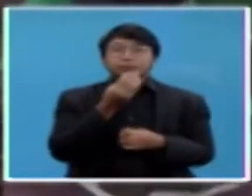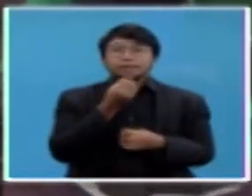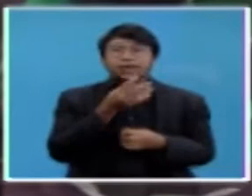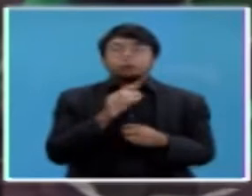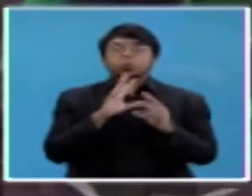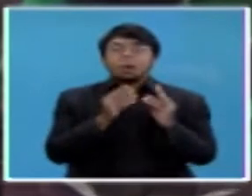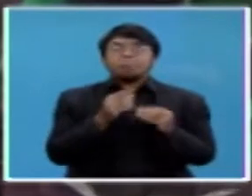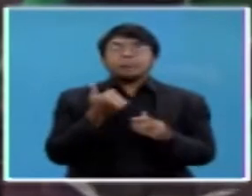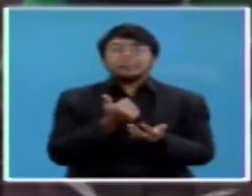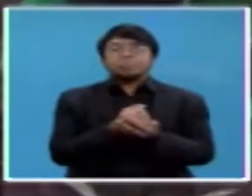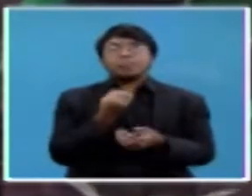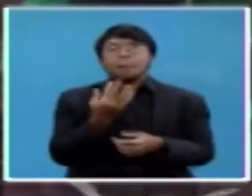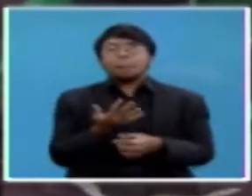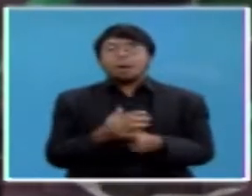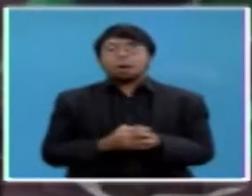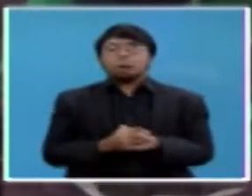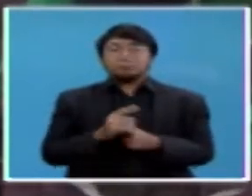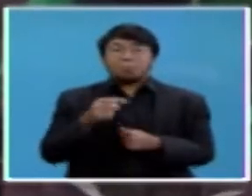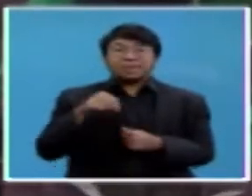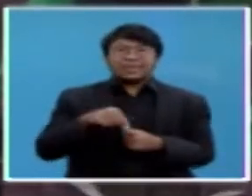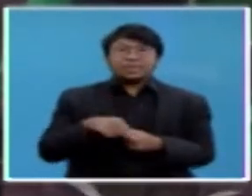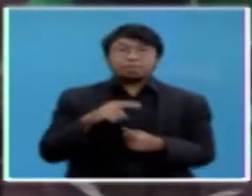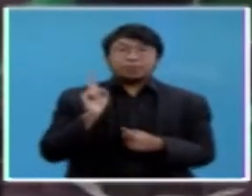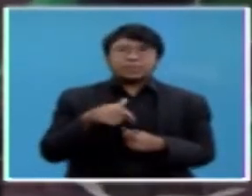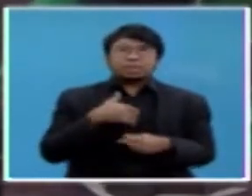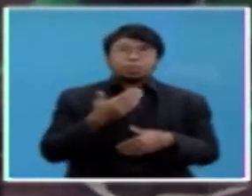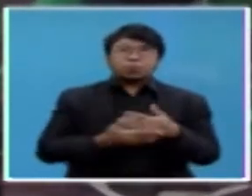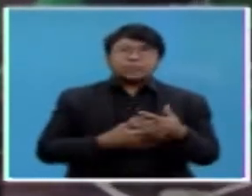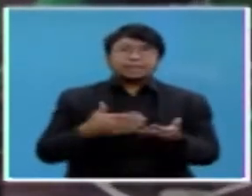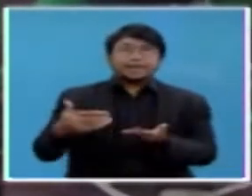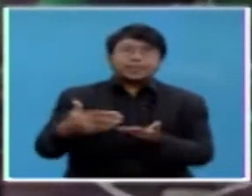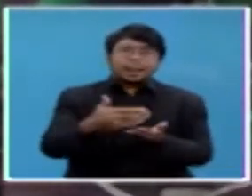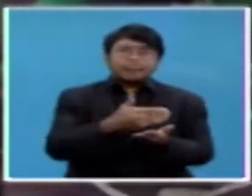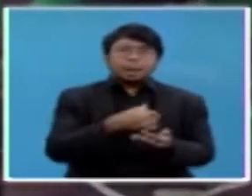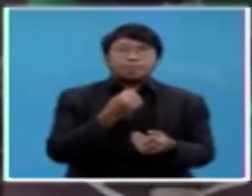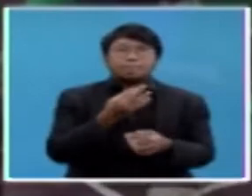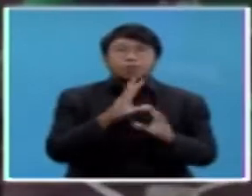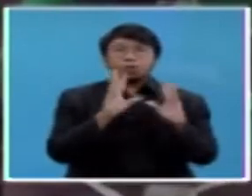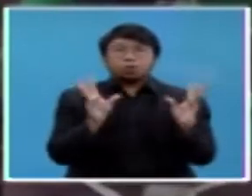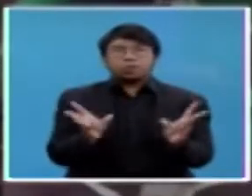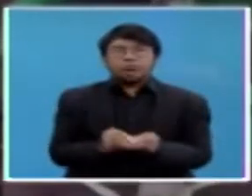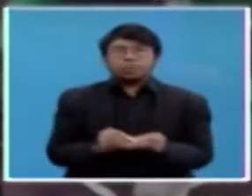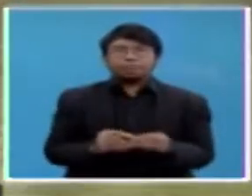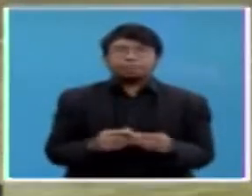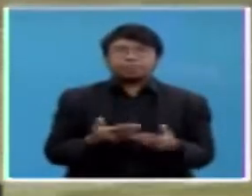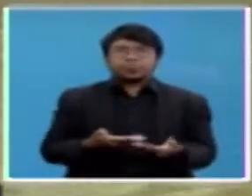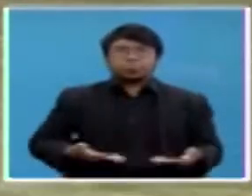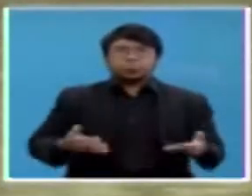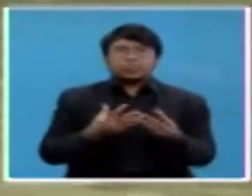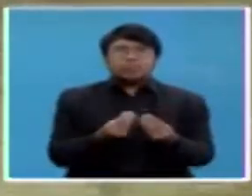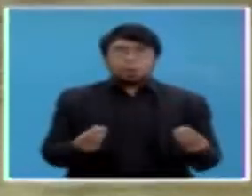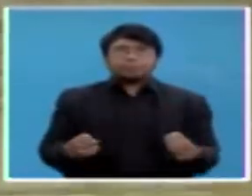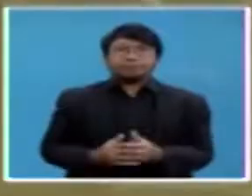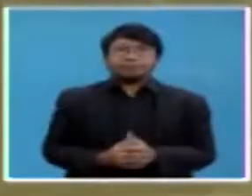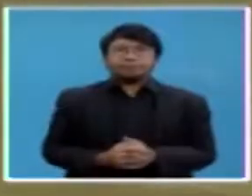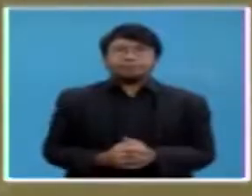saat ini masih kita inventarisir dulu berapa total jumlah lahan sawah yang terendam banjir. Di